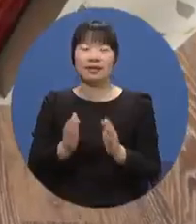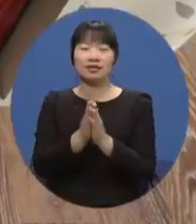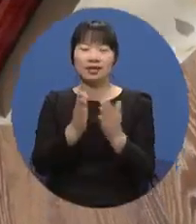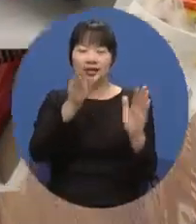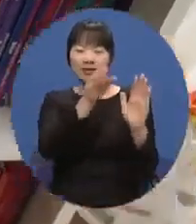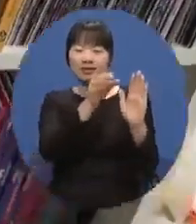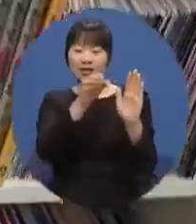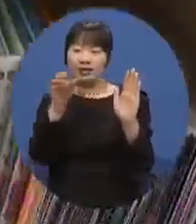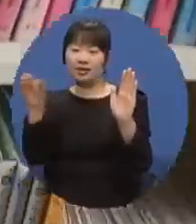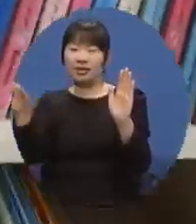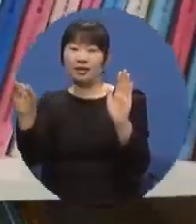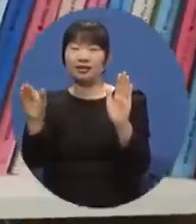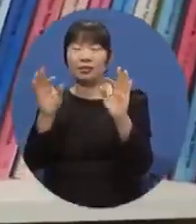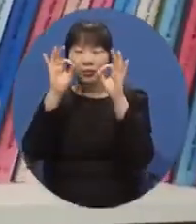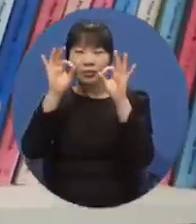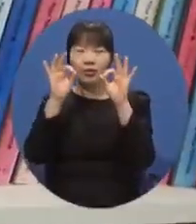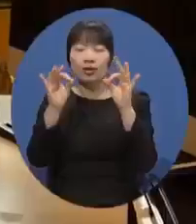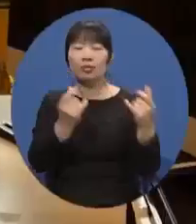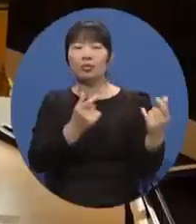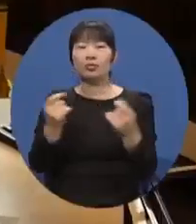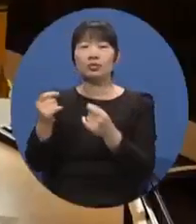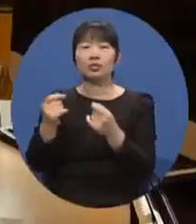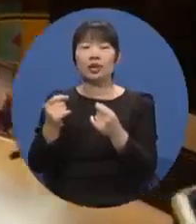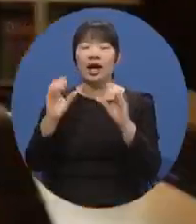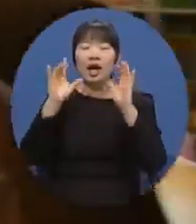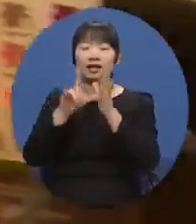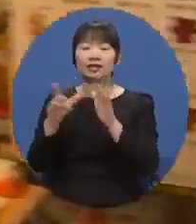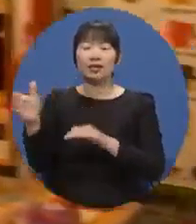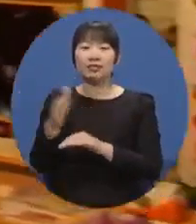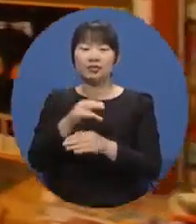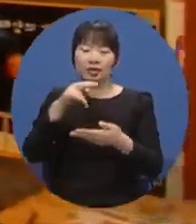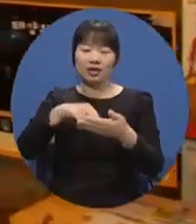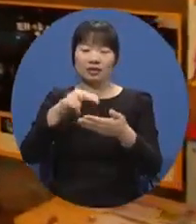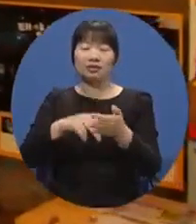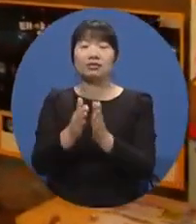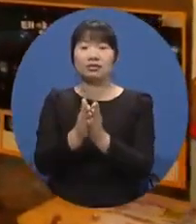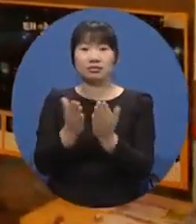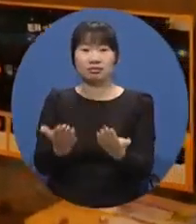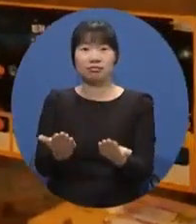책장을 가득 채운 책들은 모두 서유리가 아기 때부터 읽은 책이라는데요.